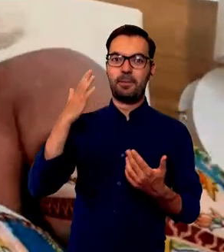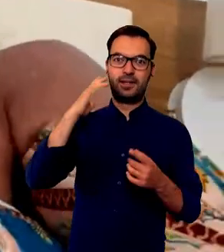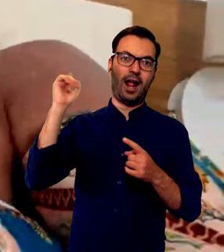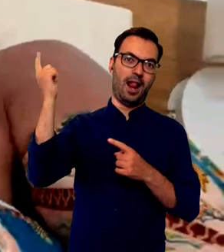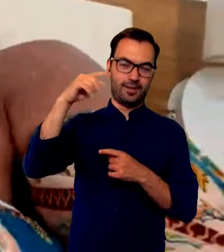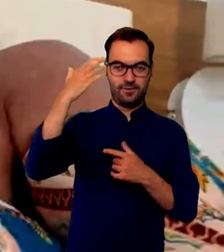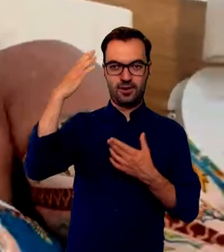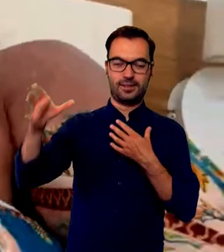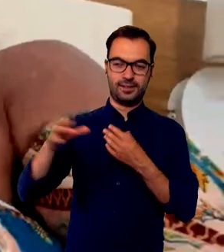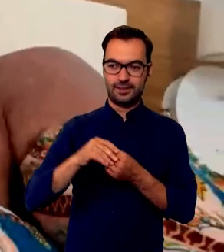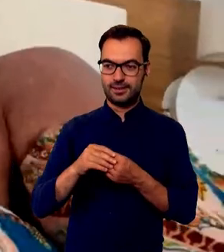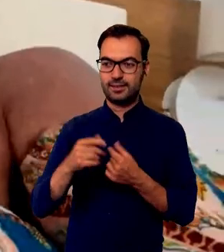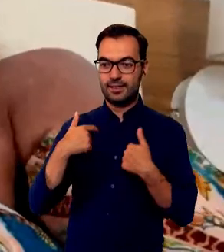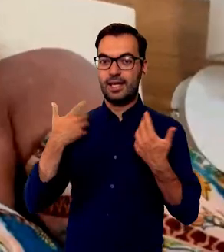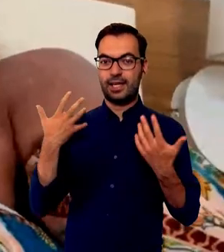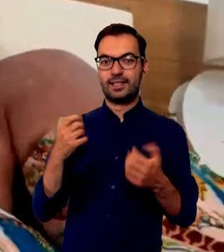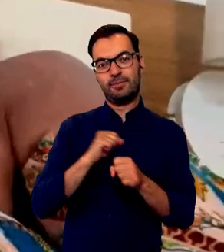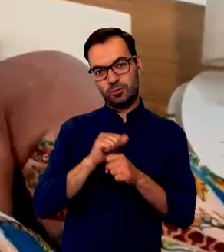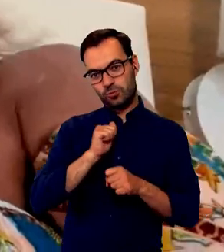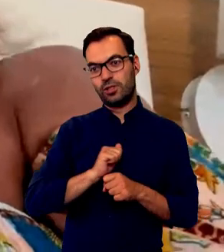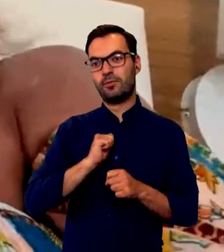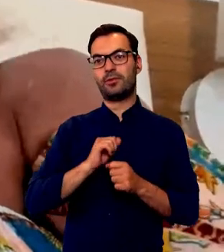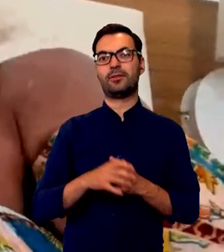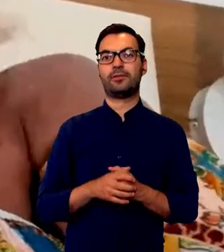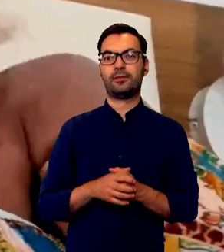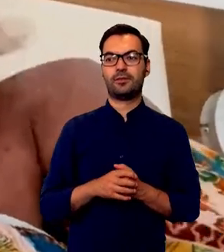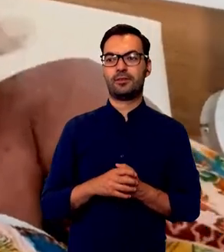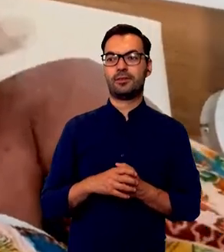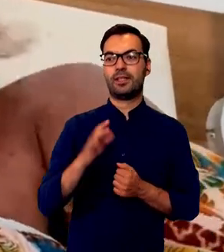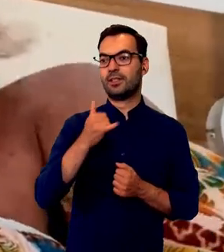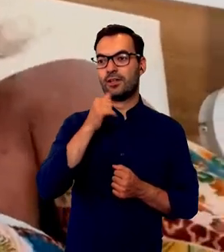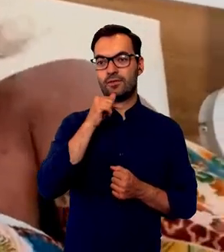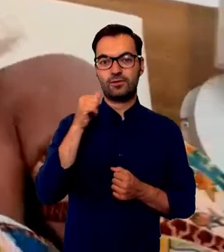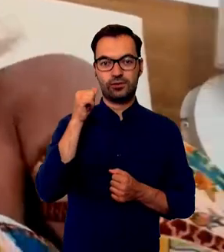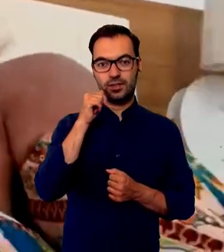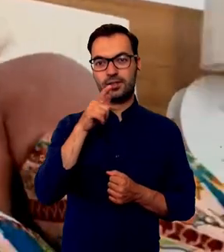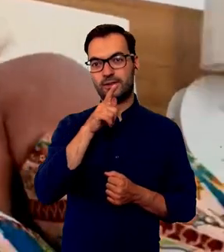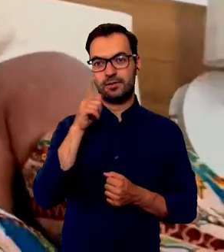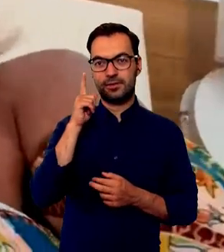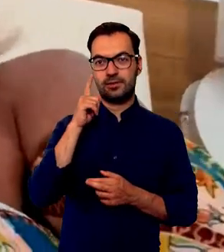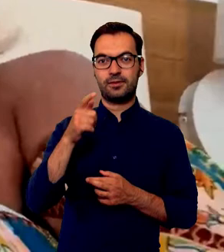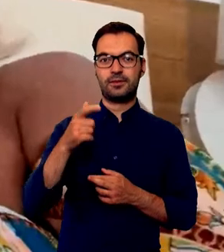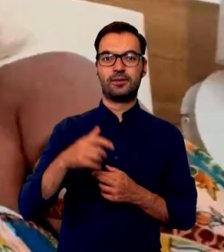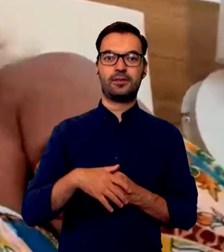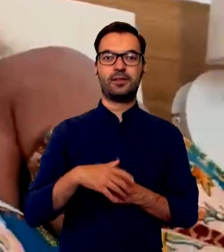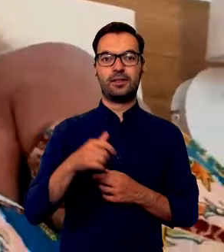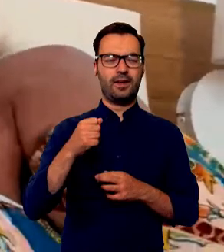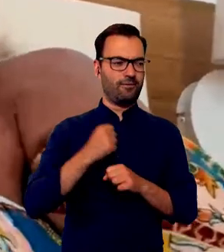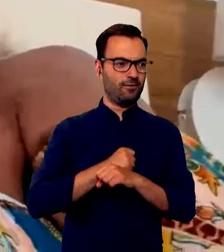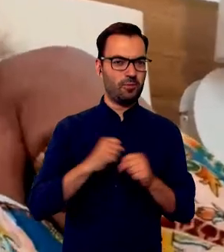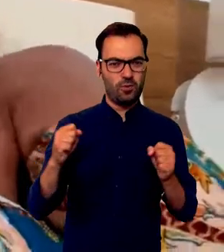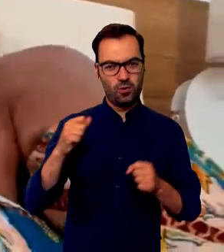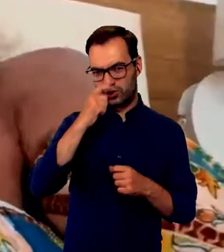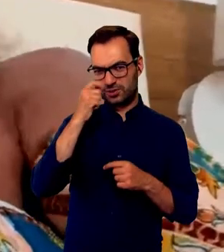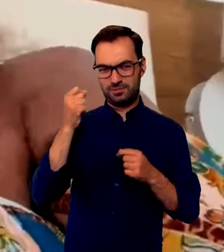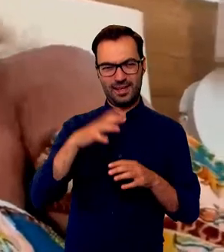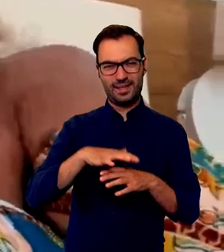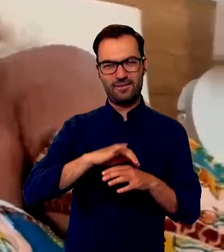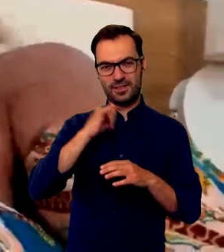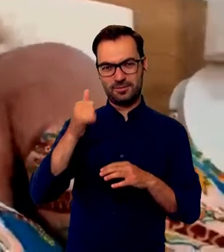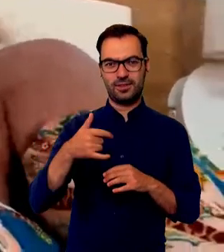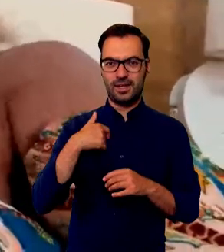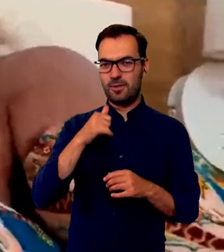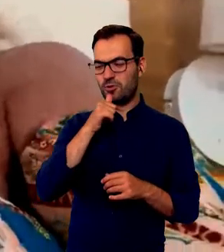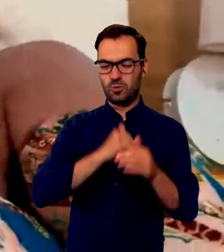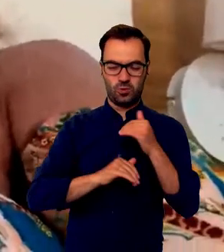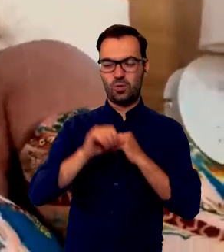mną, ale ja chcę być u siebie. Mimo że wczoraj, czy tam przedwczoraj wysypisko śmieci nam wybuchło, to ja dalej kocham moją